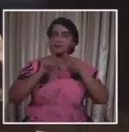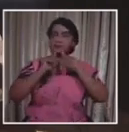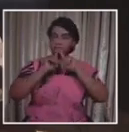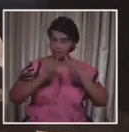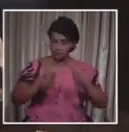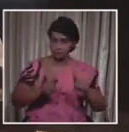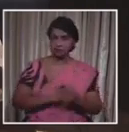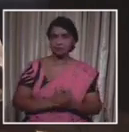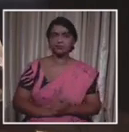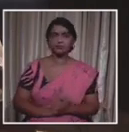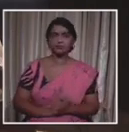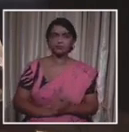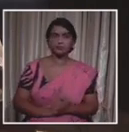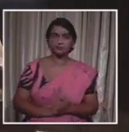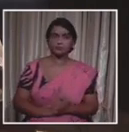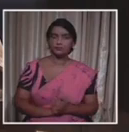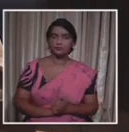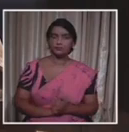කොට සිටිමි.